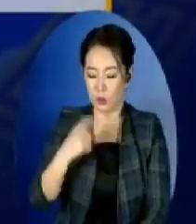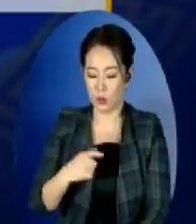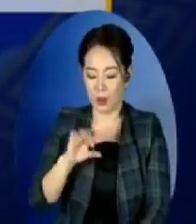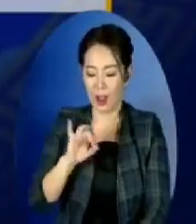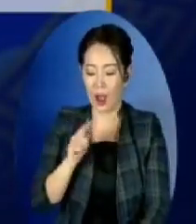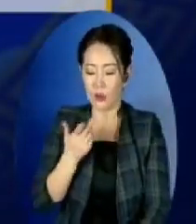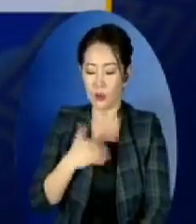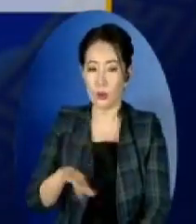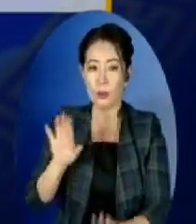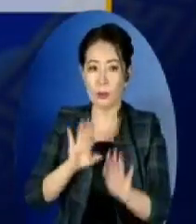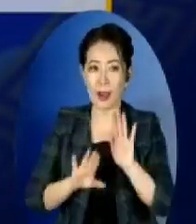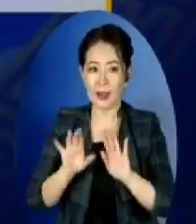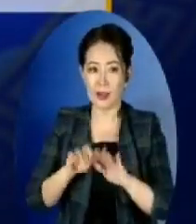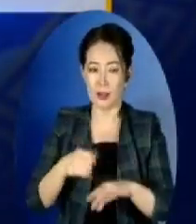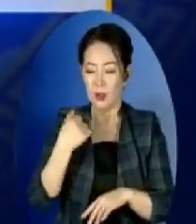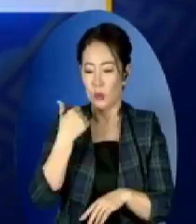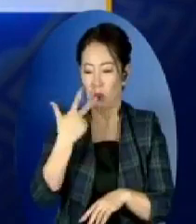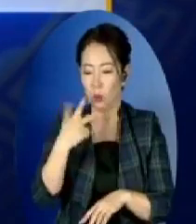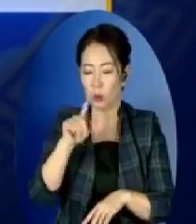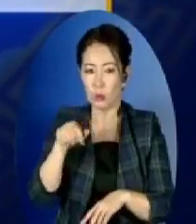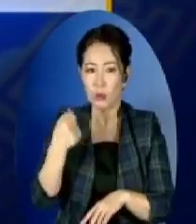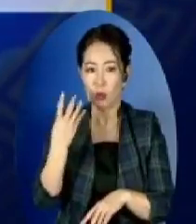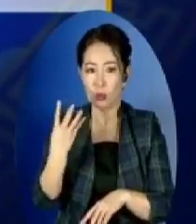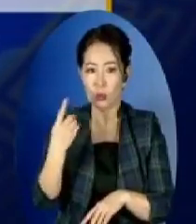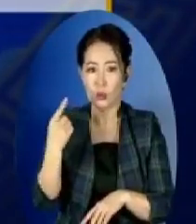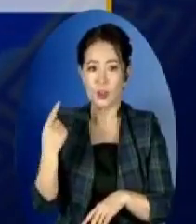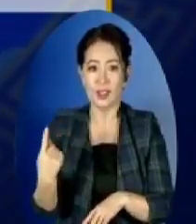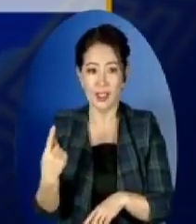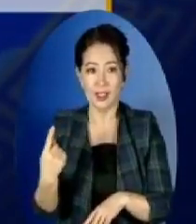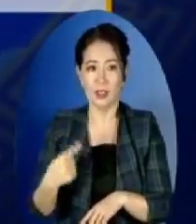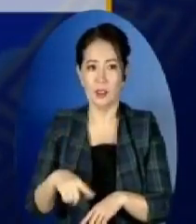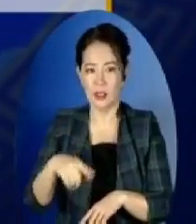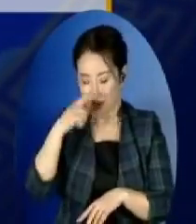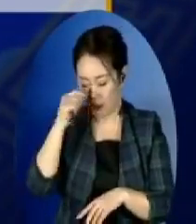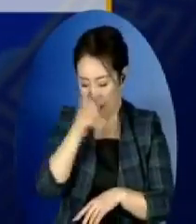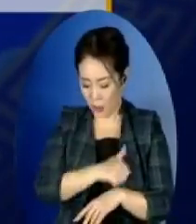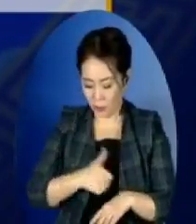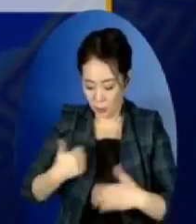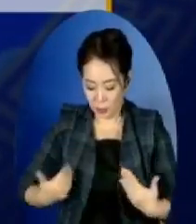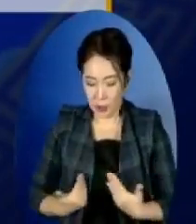байдал, 3-4-1 эрүүл амьдрах нөхцөлийг бүрдүүлэх,